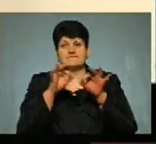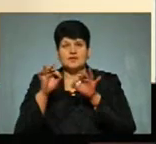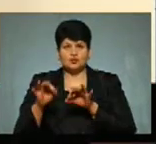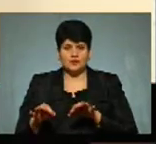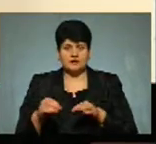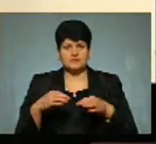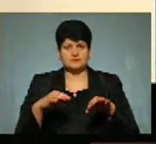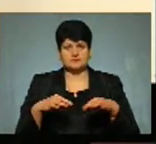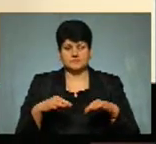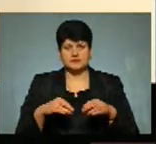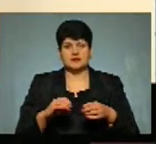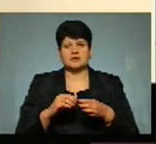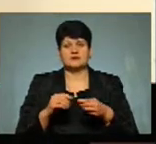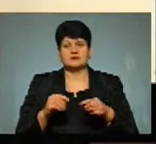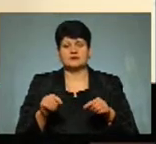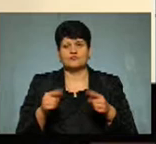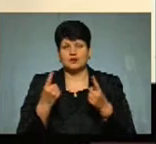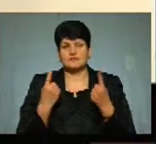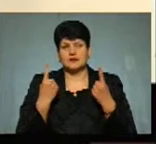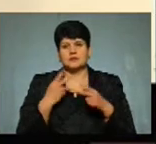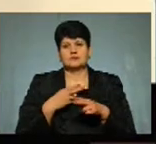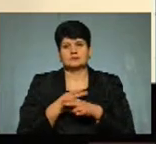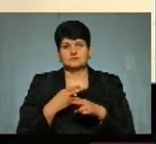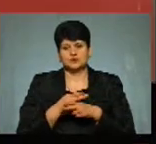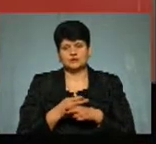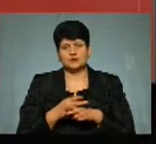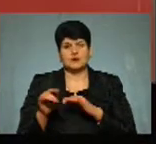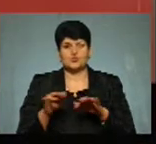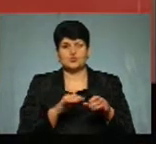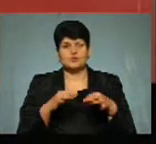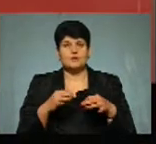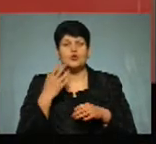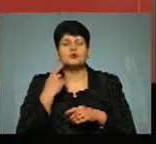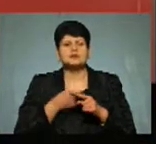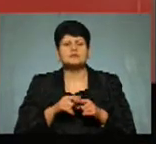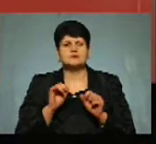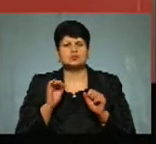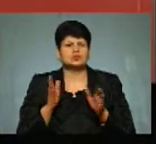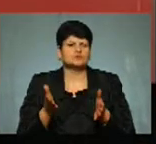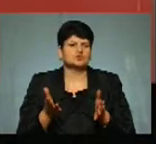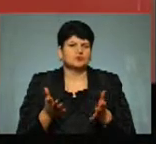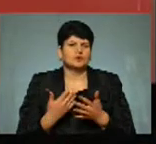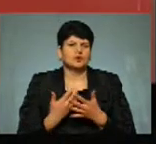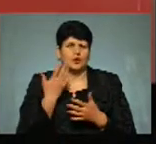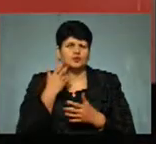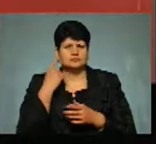транспортних засобів, які створюють суттєві перешкоди для руху транспортних засобів. І коли це може запрацювати? Коли можна очікувати, що вже